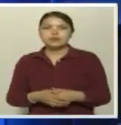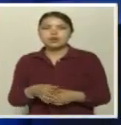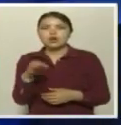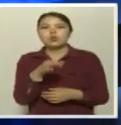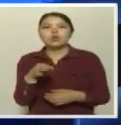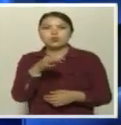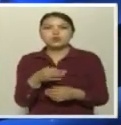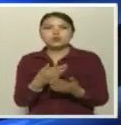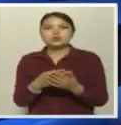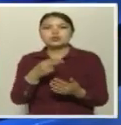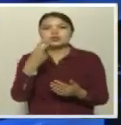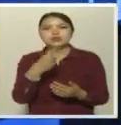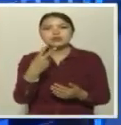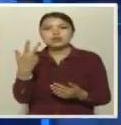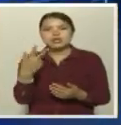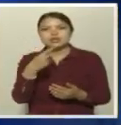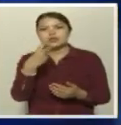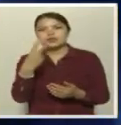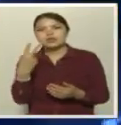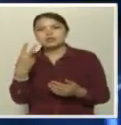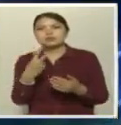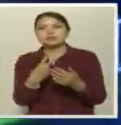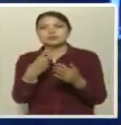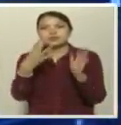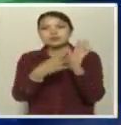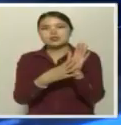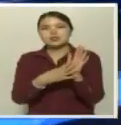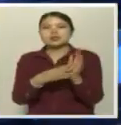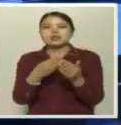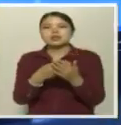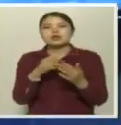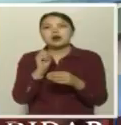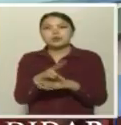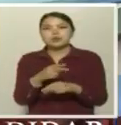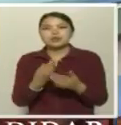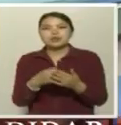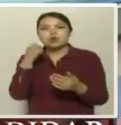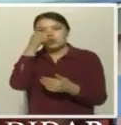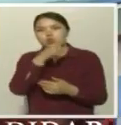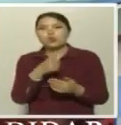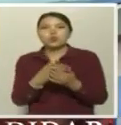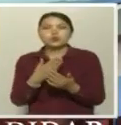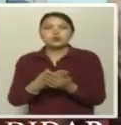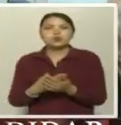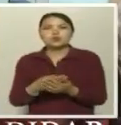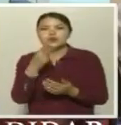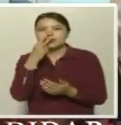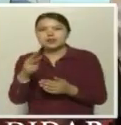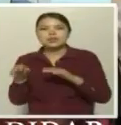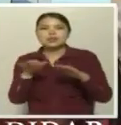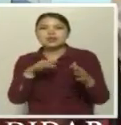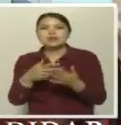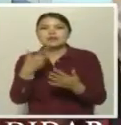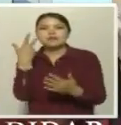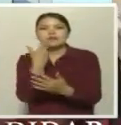Облыста 23-29 сәуір аралығында иммундау апталығы өтеді. Жыл сайын ұйымдастырылатын бұл шараның мақсаты халыққа екпенің маңызын